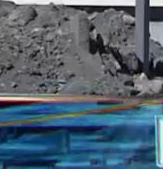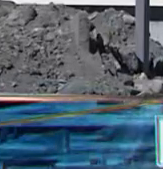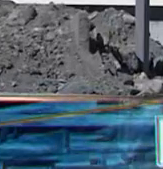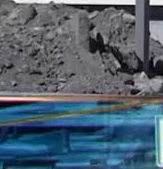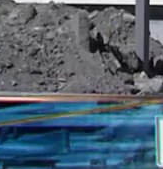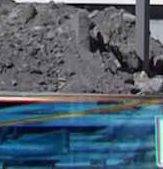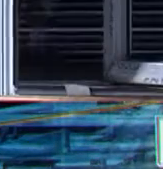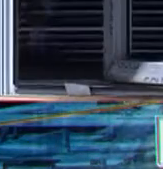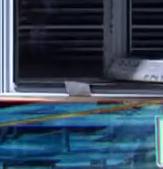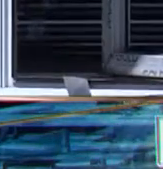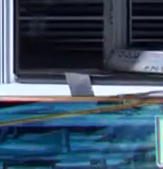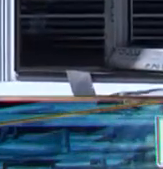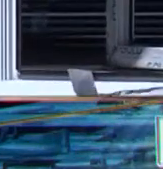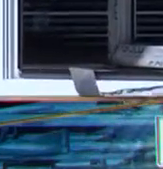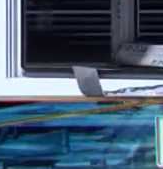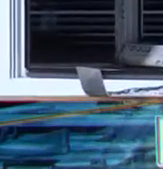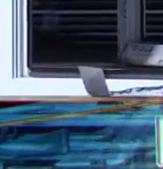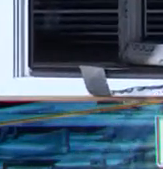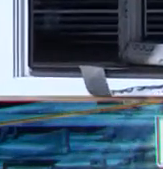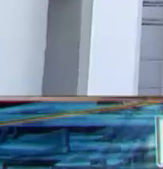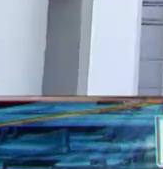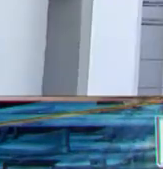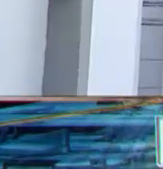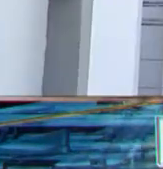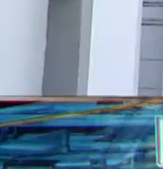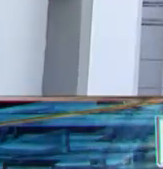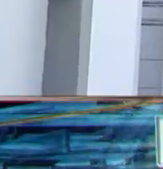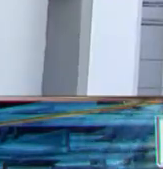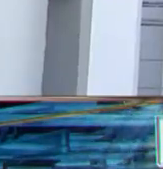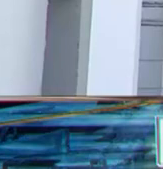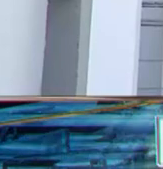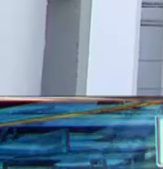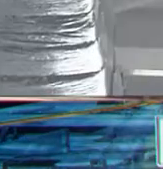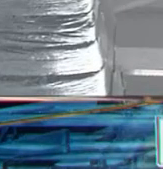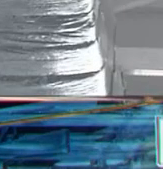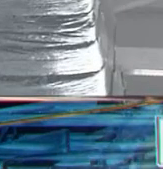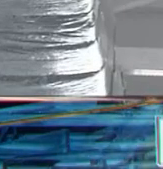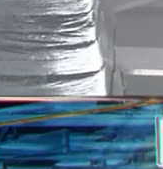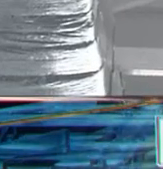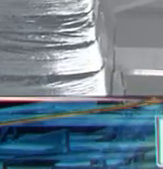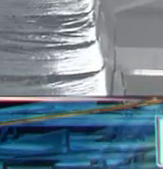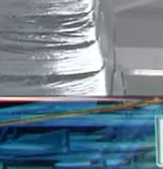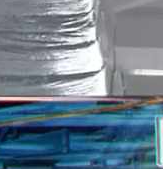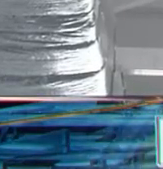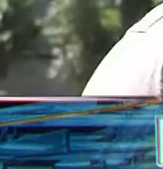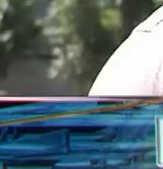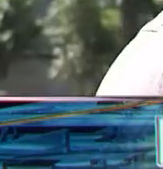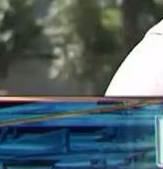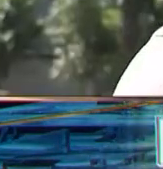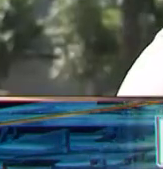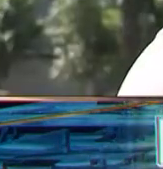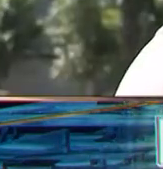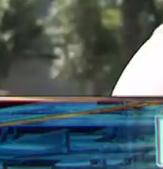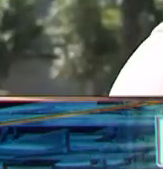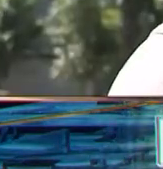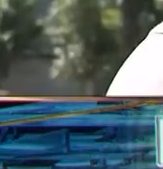Ауыл жастарына тарту, жақын күндері Ескелді ауданында дене шынықтыру, сауықтыру орталығы ел игілігіне беріледі.